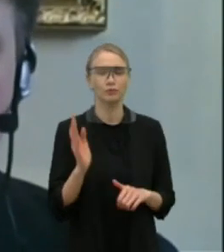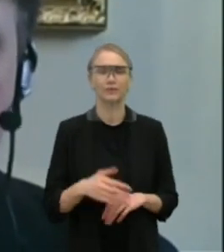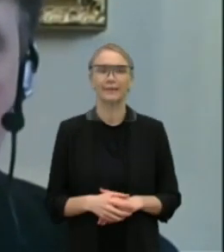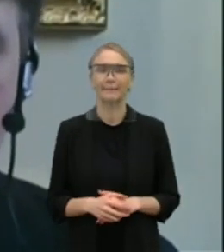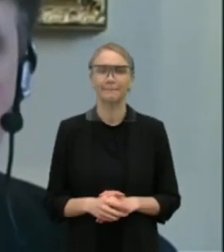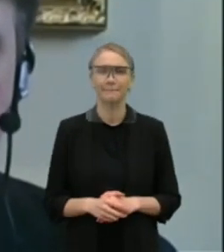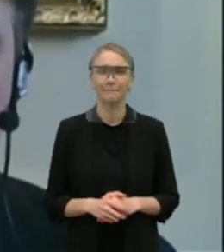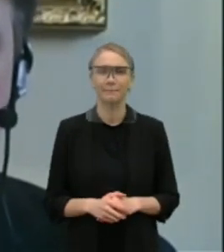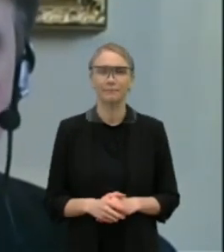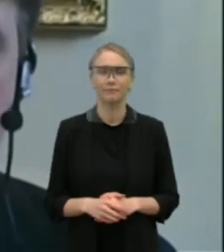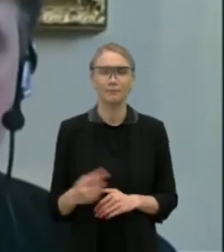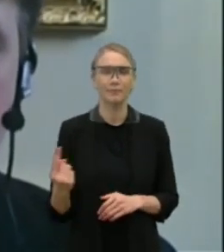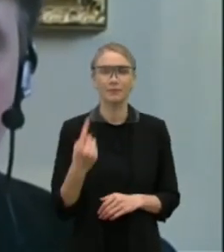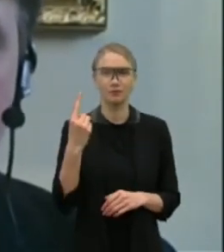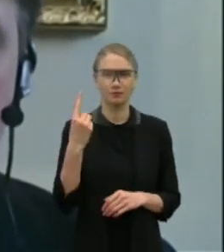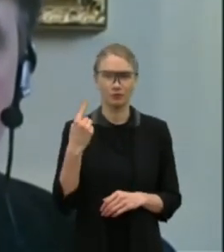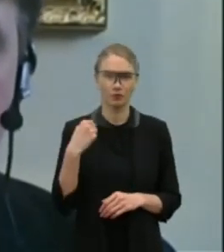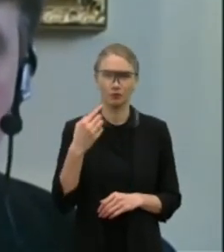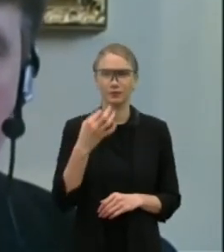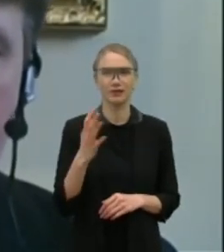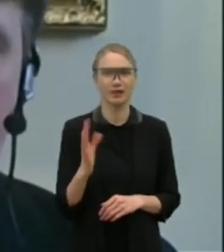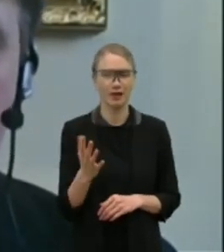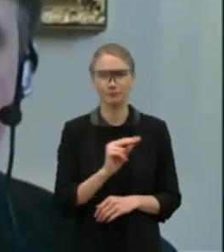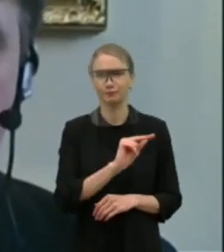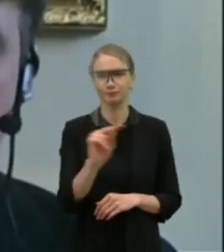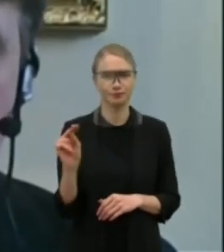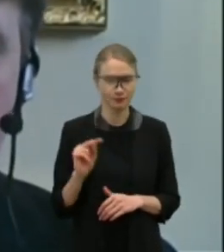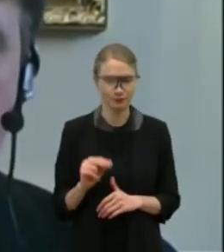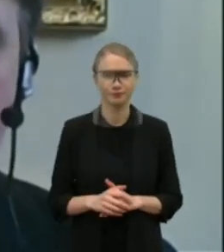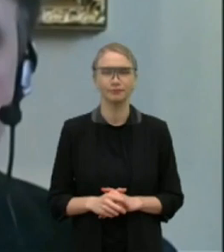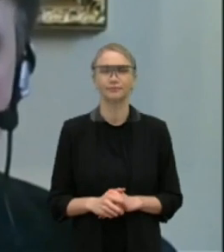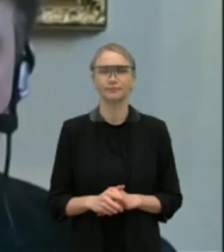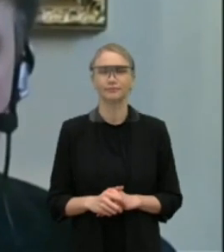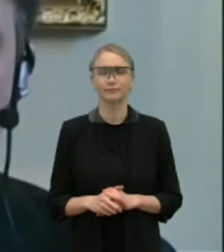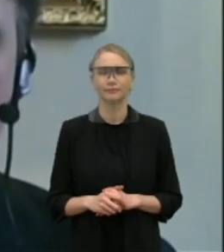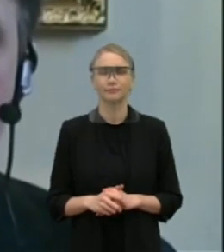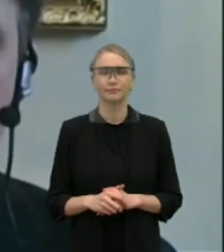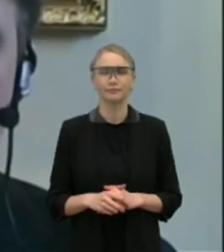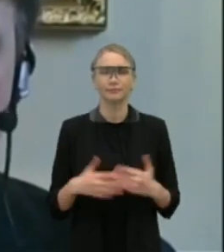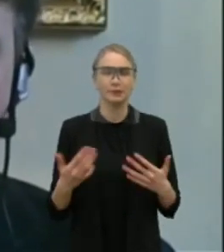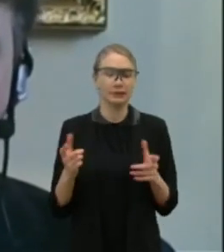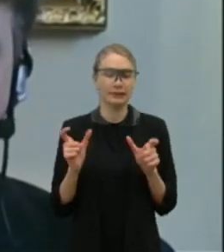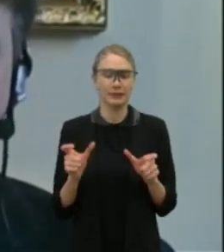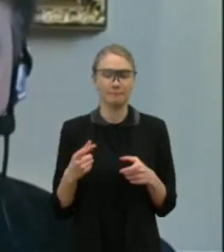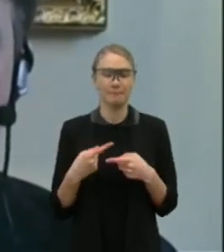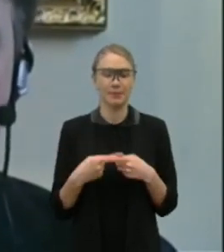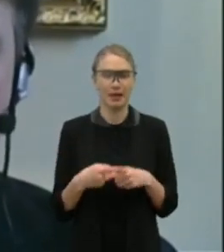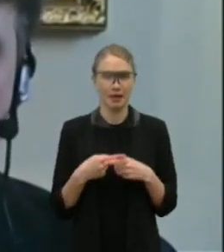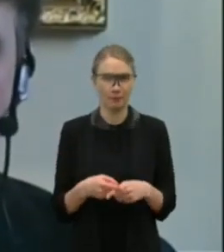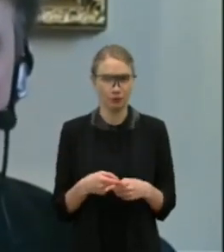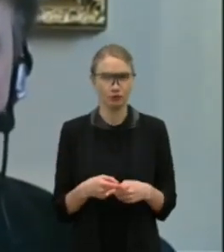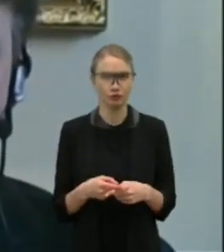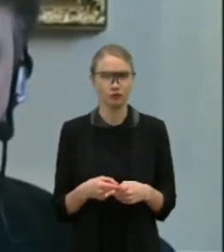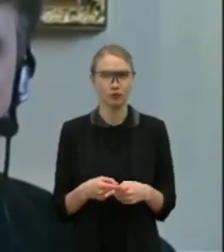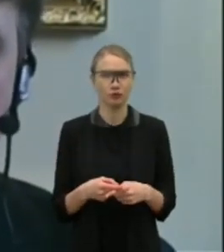Na, pirmiausias dalykas, ką mes turėtume paminėti, tai iš tikrųjų tikrai karantino priemonės